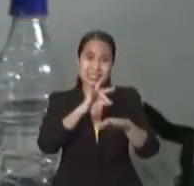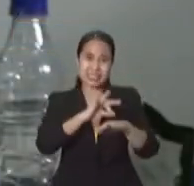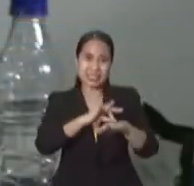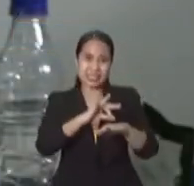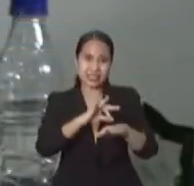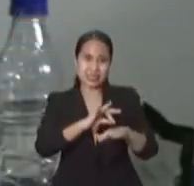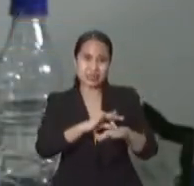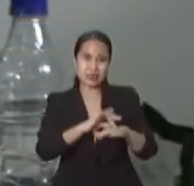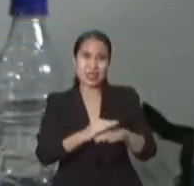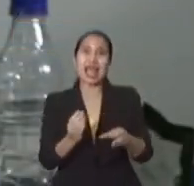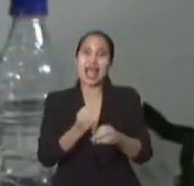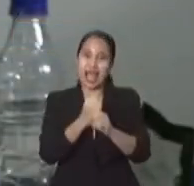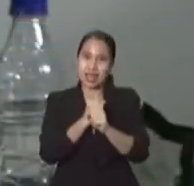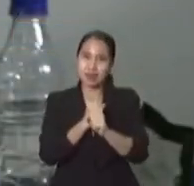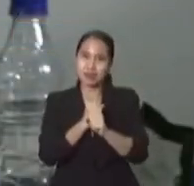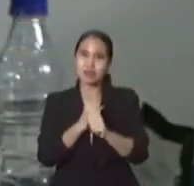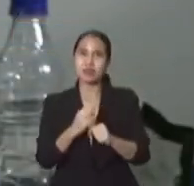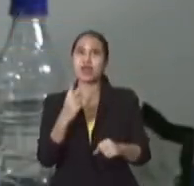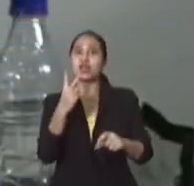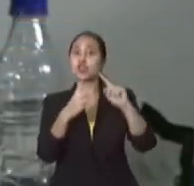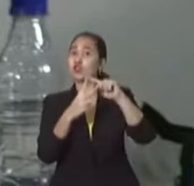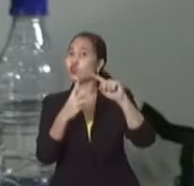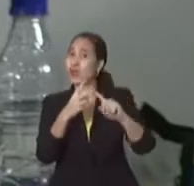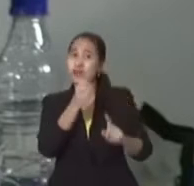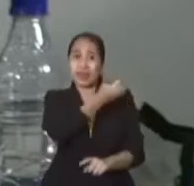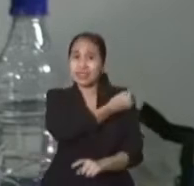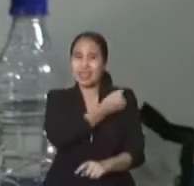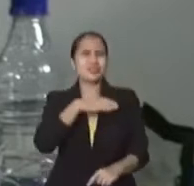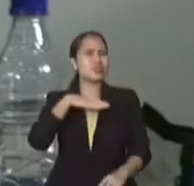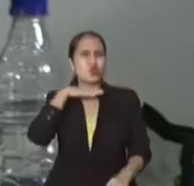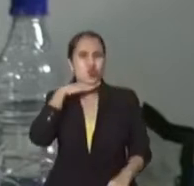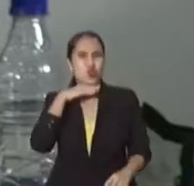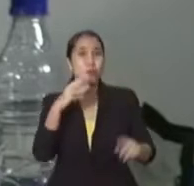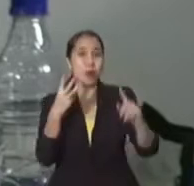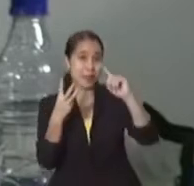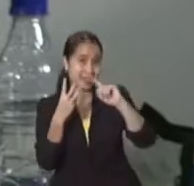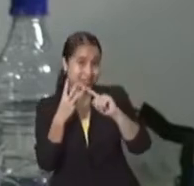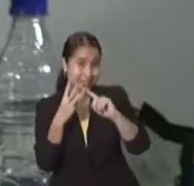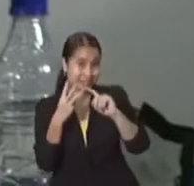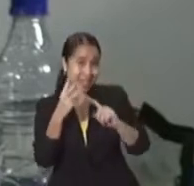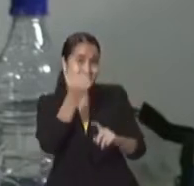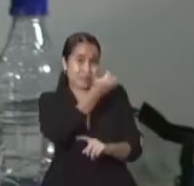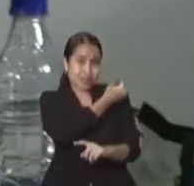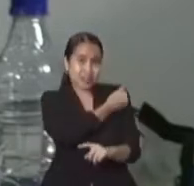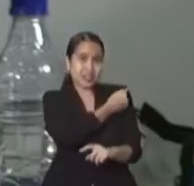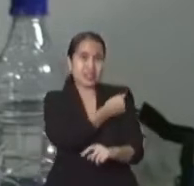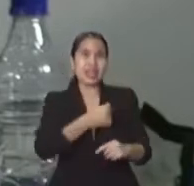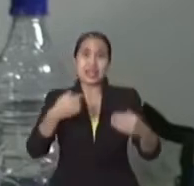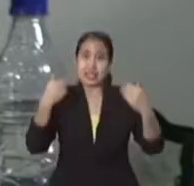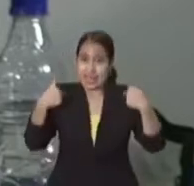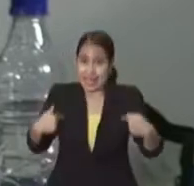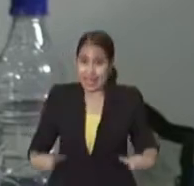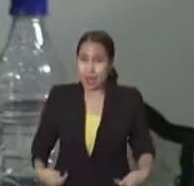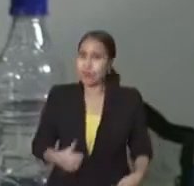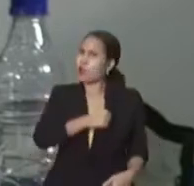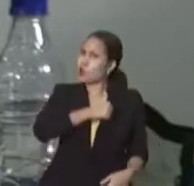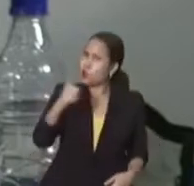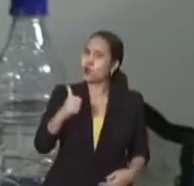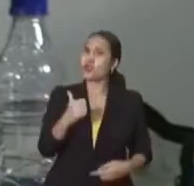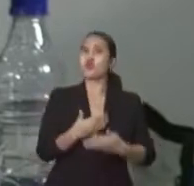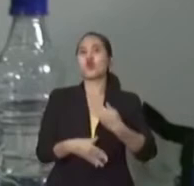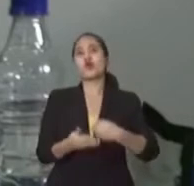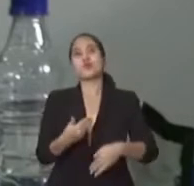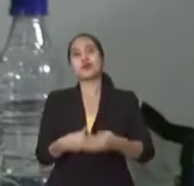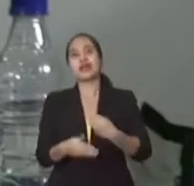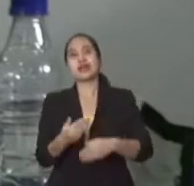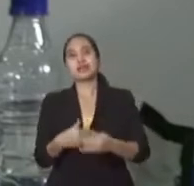is het lichaam nog niet voldoende voorbereid. En bij een derde dosis is het lichaam wel goed voorbereid. En dan is het vergelijkbaar met wanneer